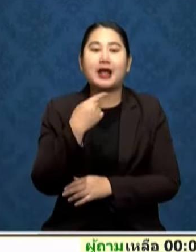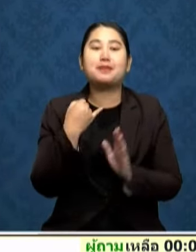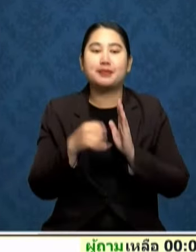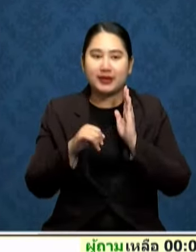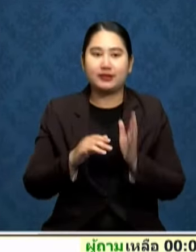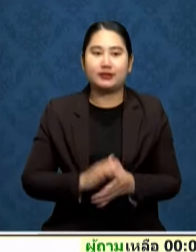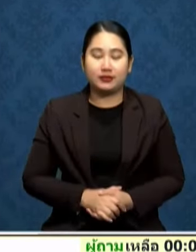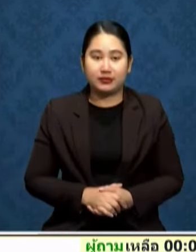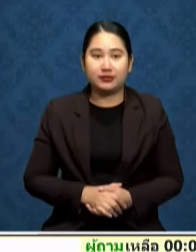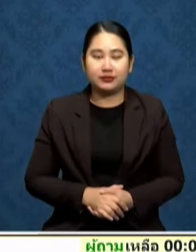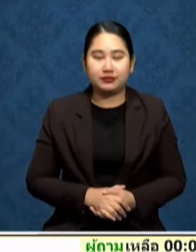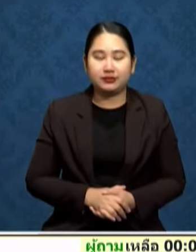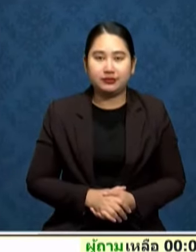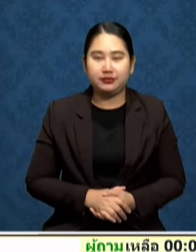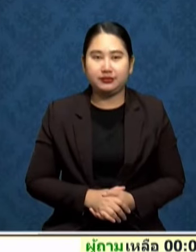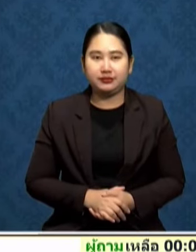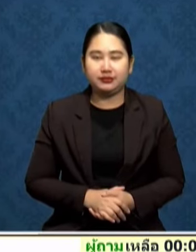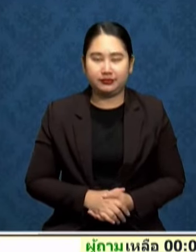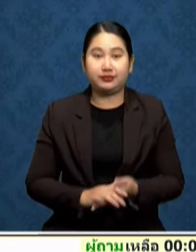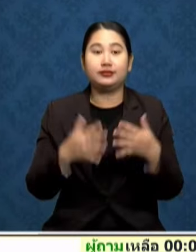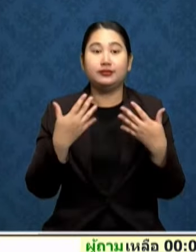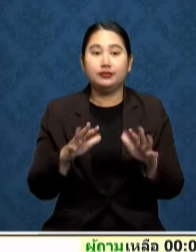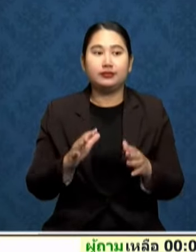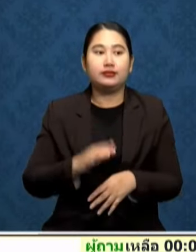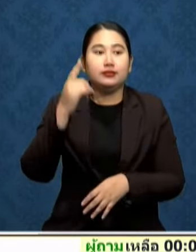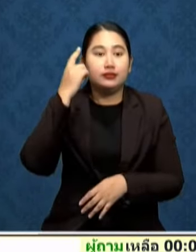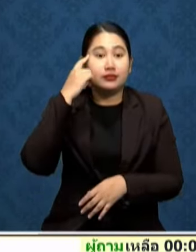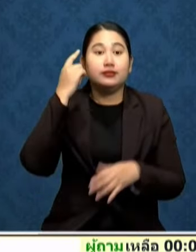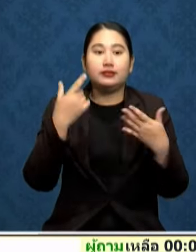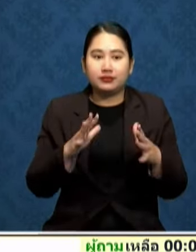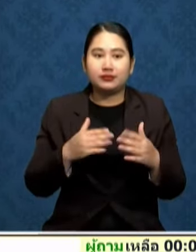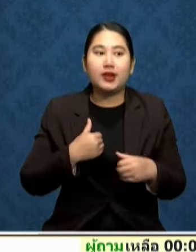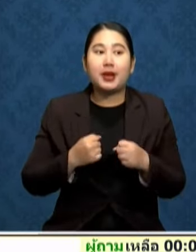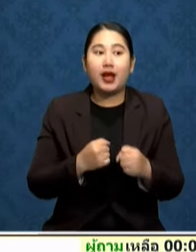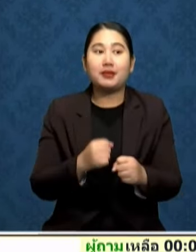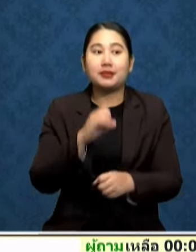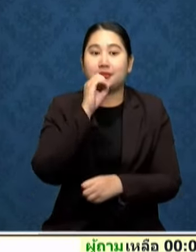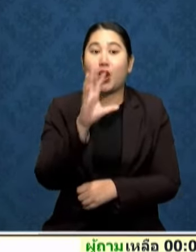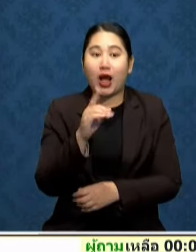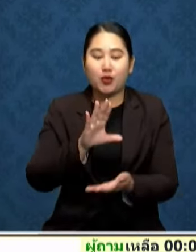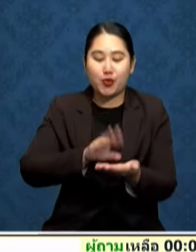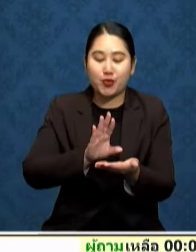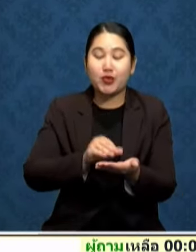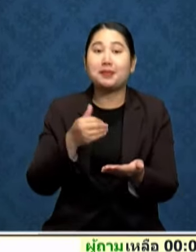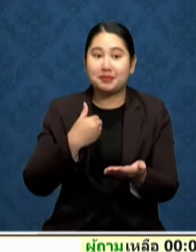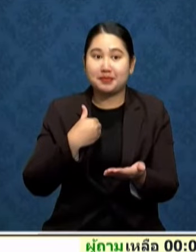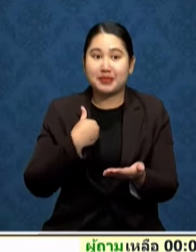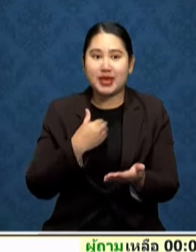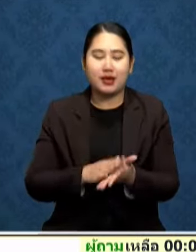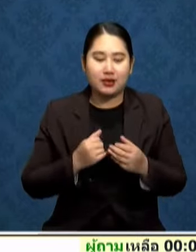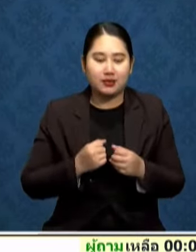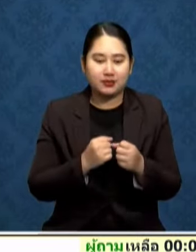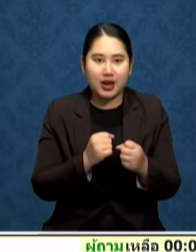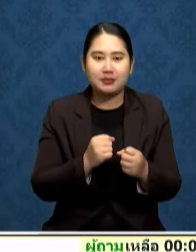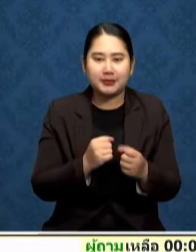ใดหลังจากนั้นครับหลังจากทราบข้อมูลผมก็พยายามว่าอ่ะถ้ามีข้อมูลปลายทางแล้วเราจะหา